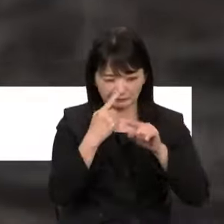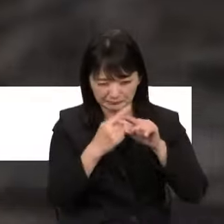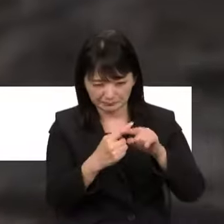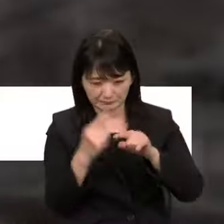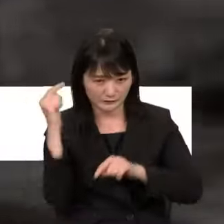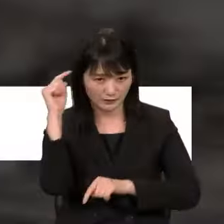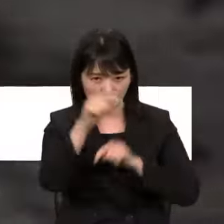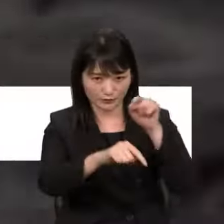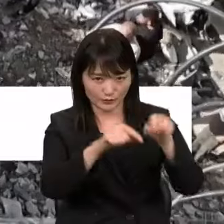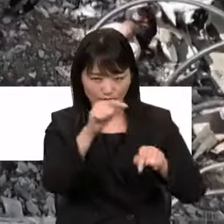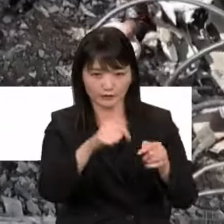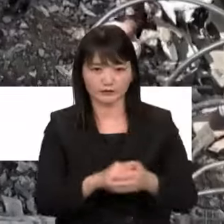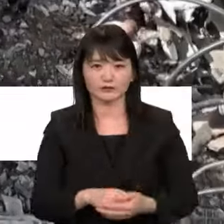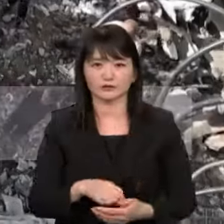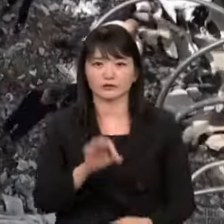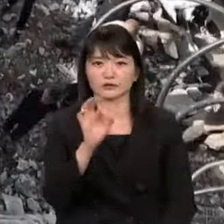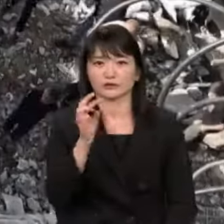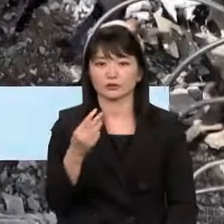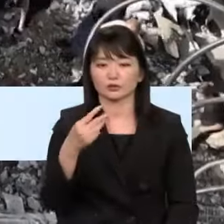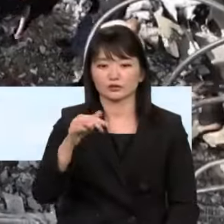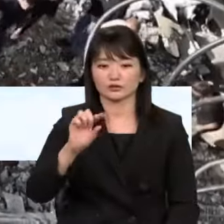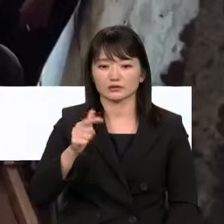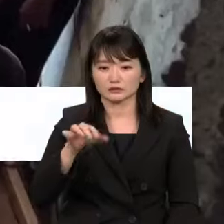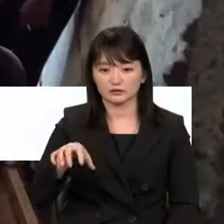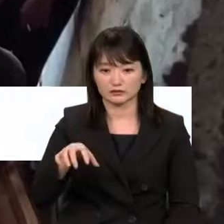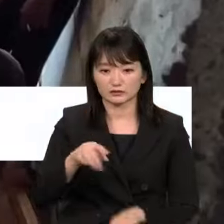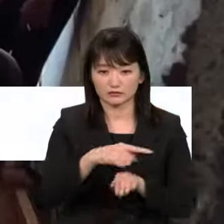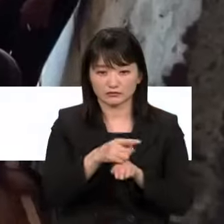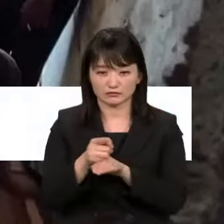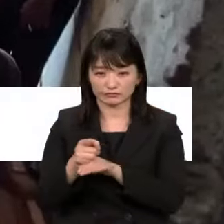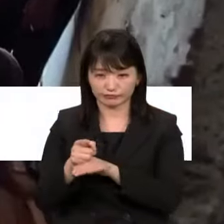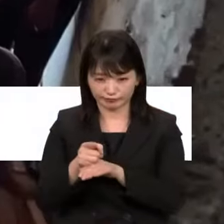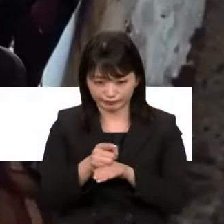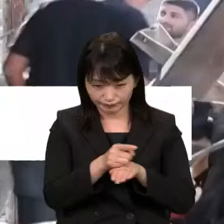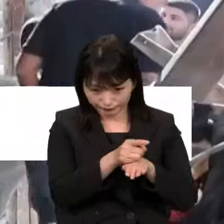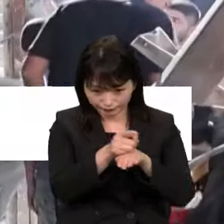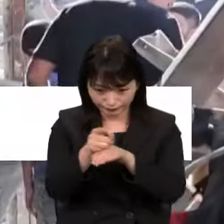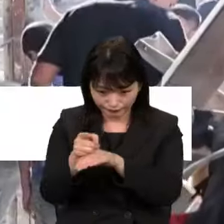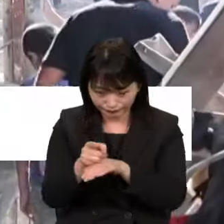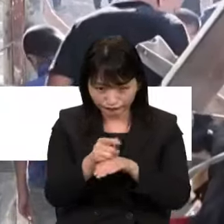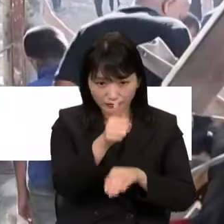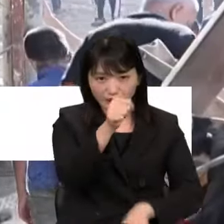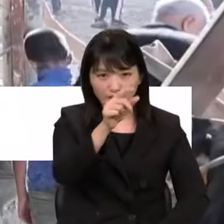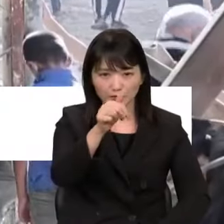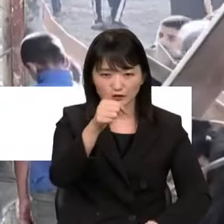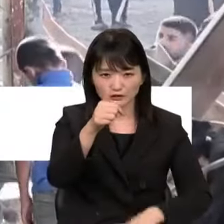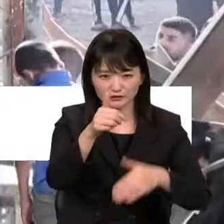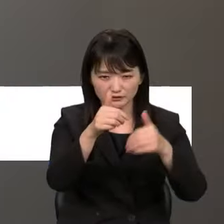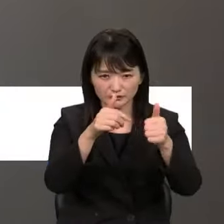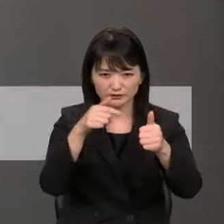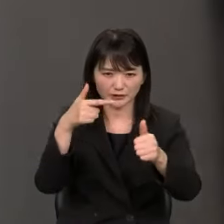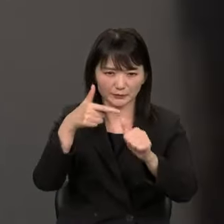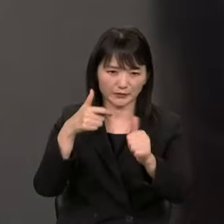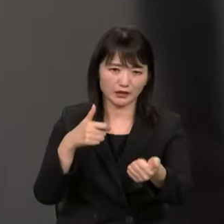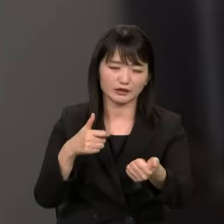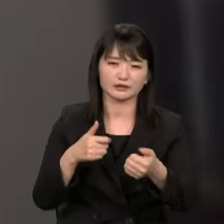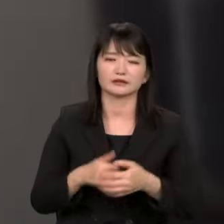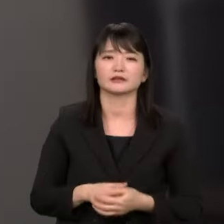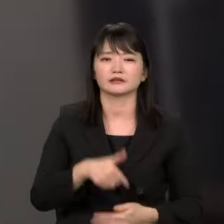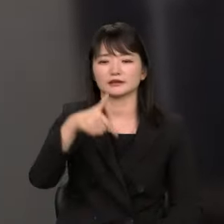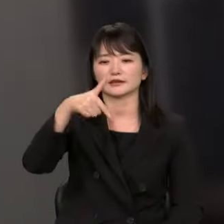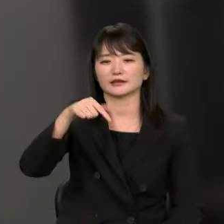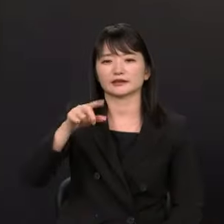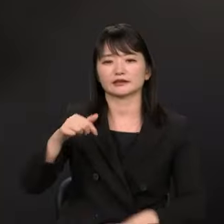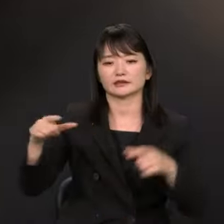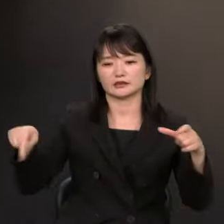나옵니다 요르단 지구에는 전기까지 띄워 하마스 지역 사령관을 제거했습니다 가자지구에